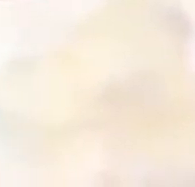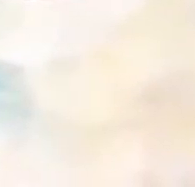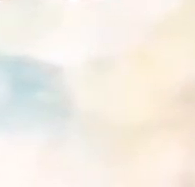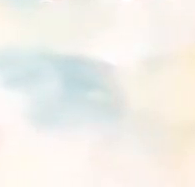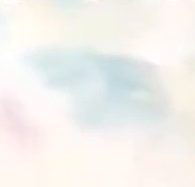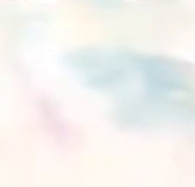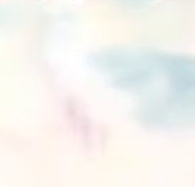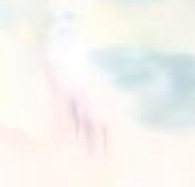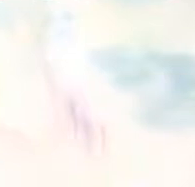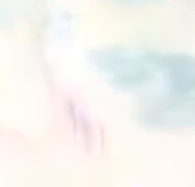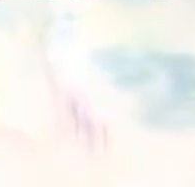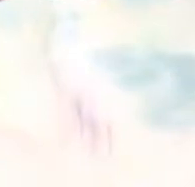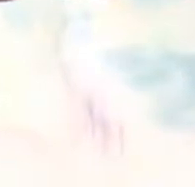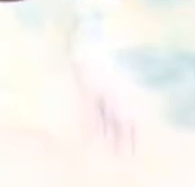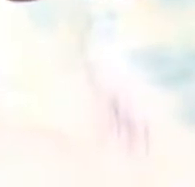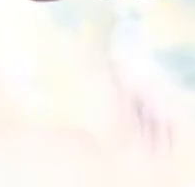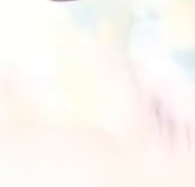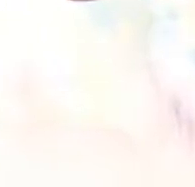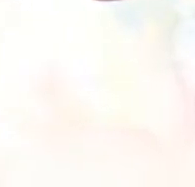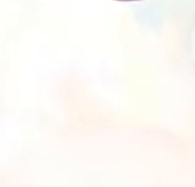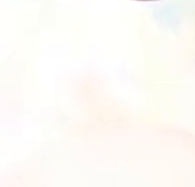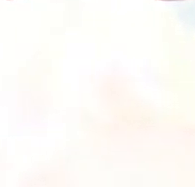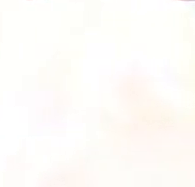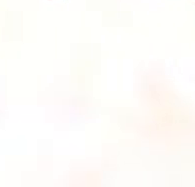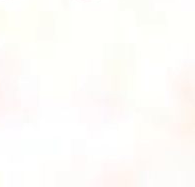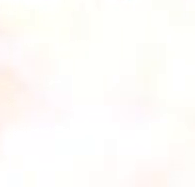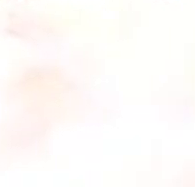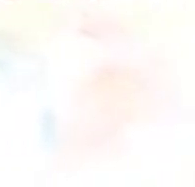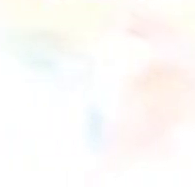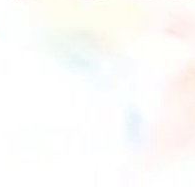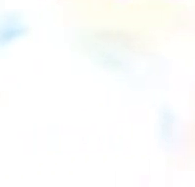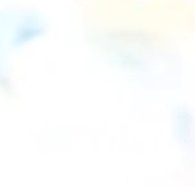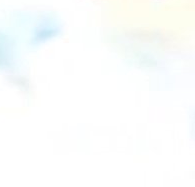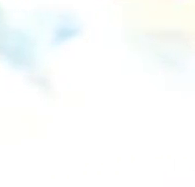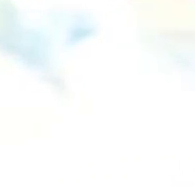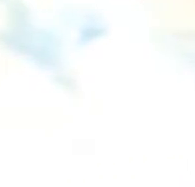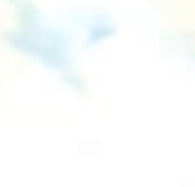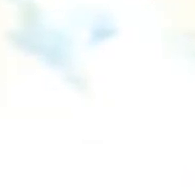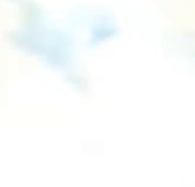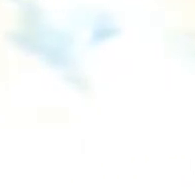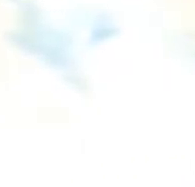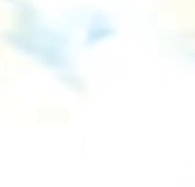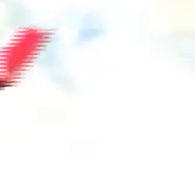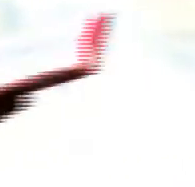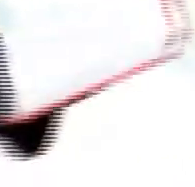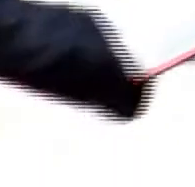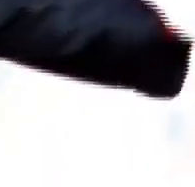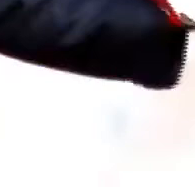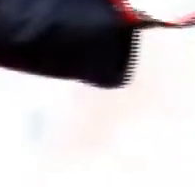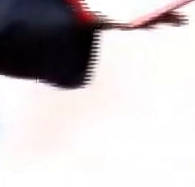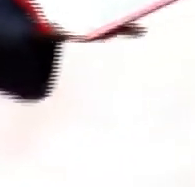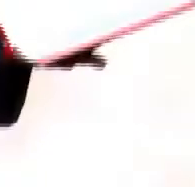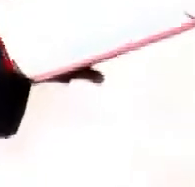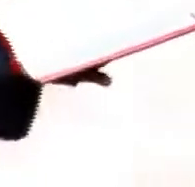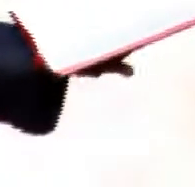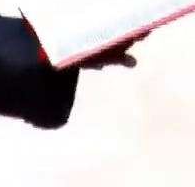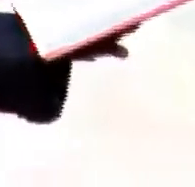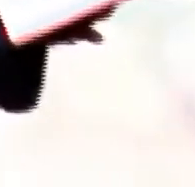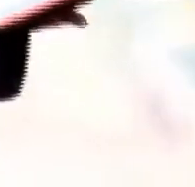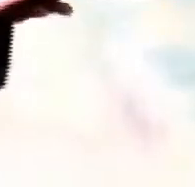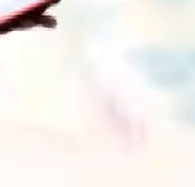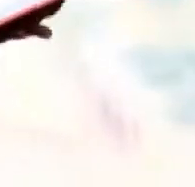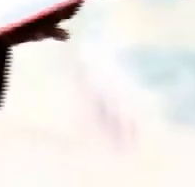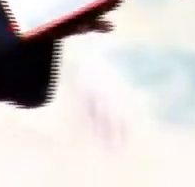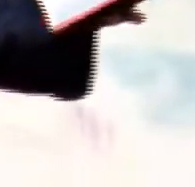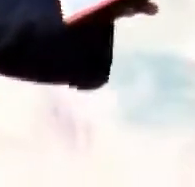na mstari wa 16. Hatuendi tu kwa mwanadamu. La, tunaenda kwa mtu ambaye kwa kweli sio mtu. Ungeweza